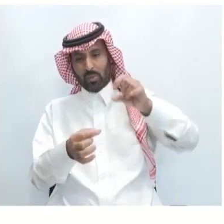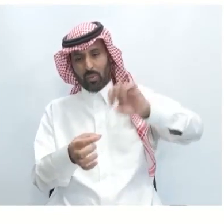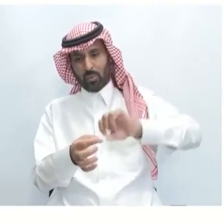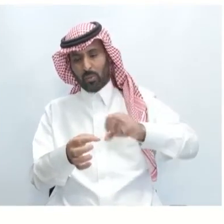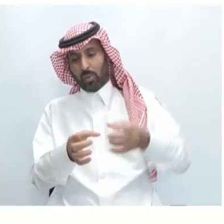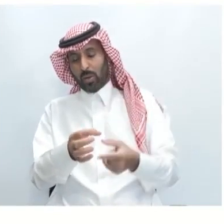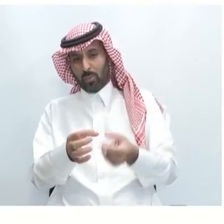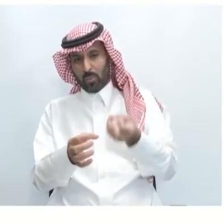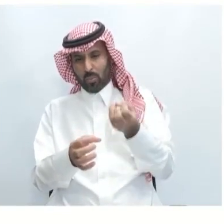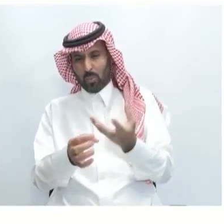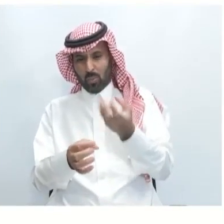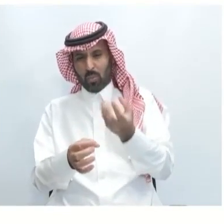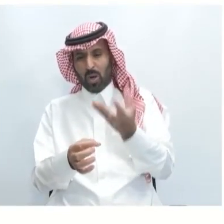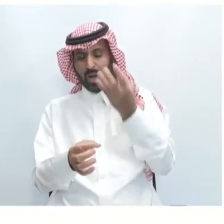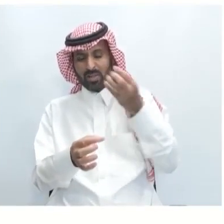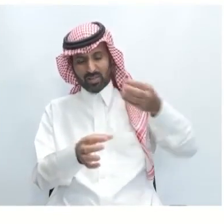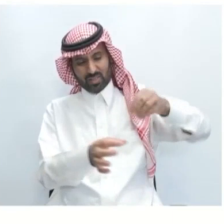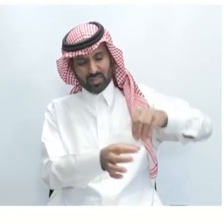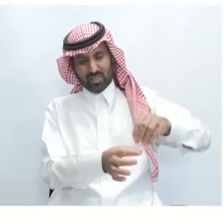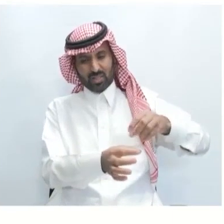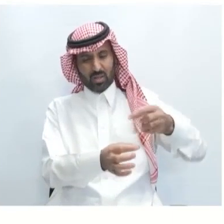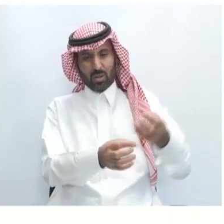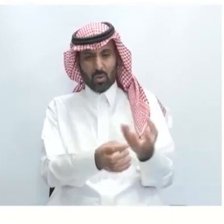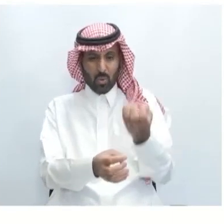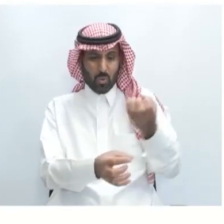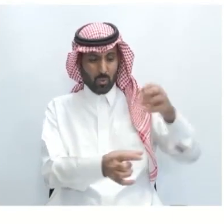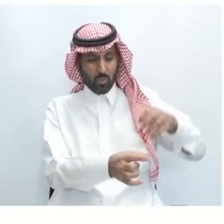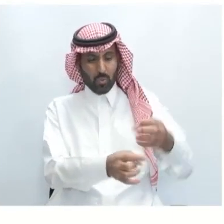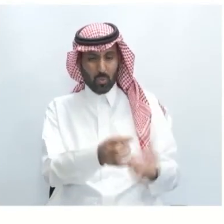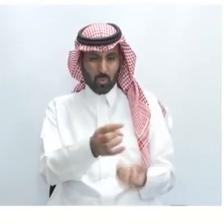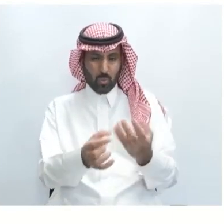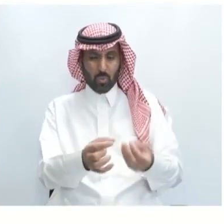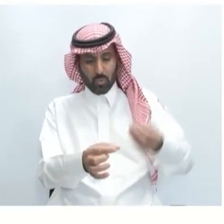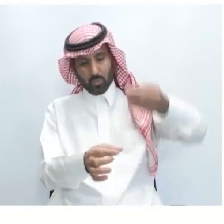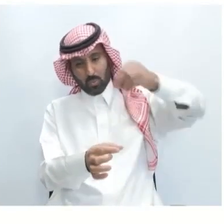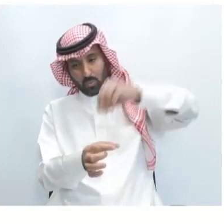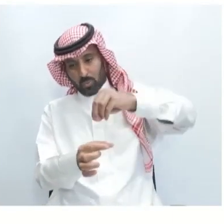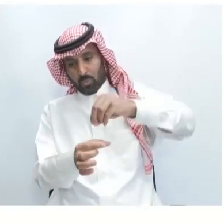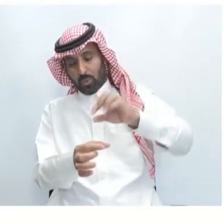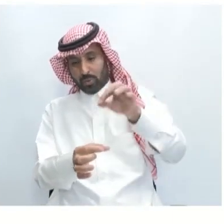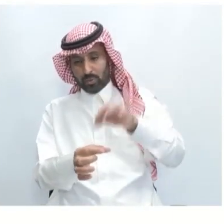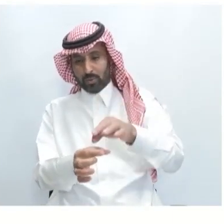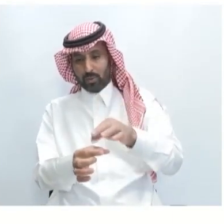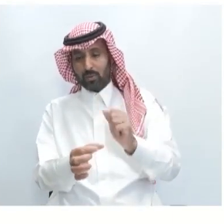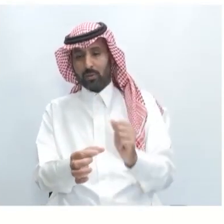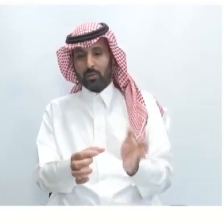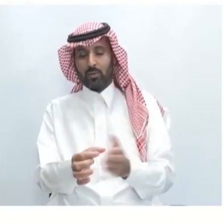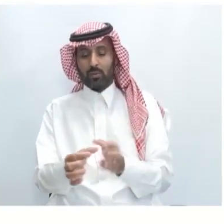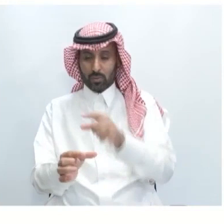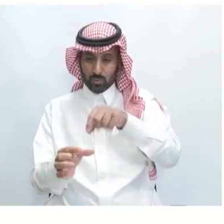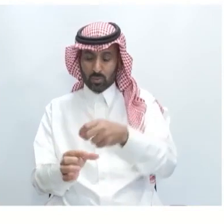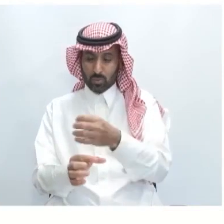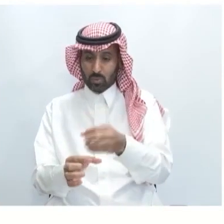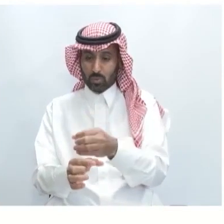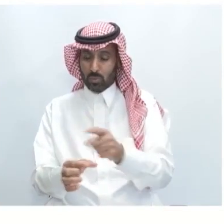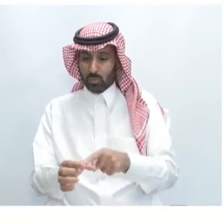الاختبار وهي قطع صخريه صغيره توضع لمنع فوران السائل في اثناء الغليان ايضا